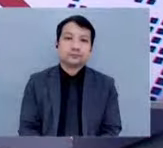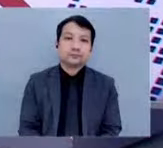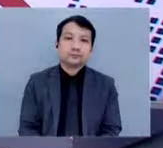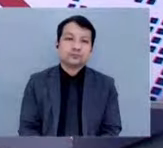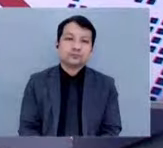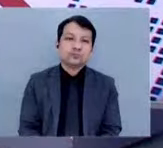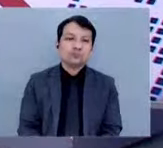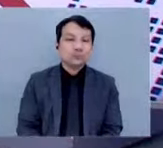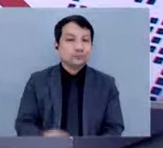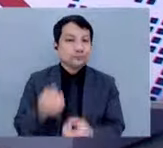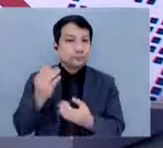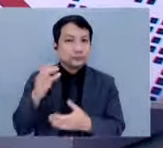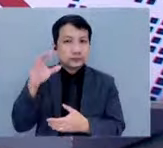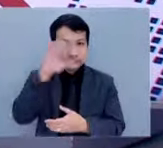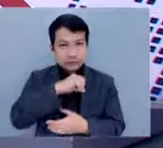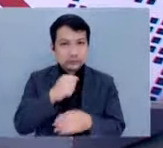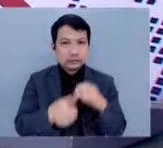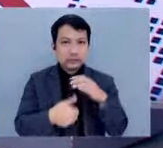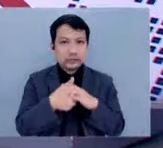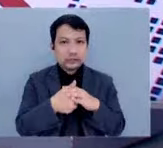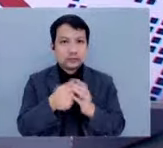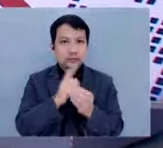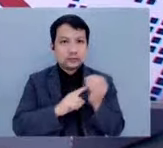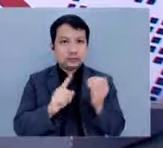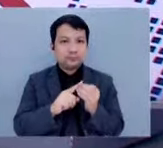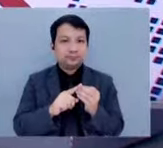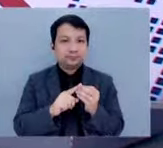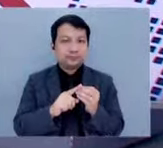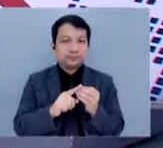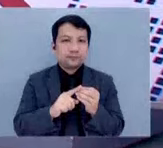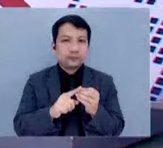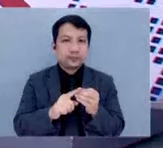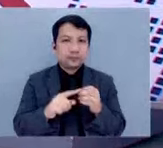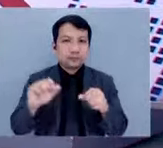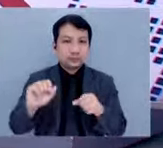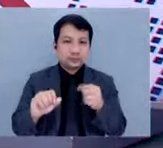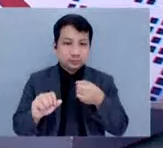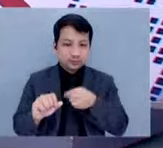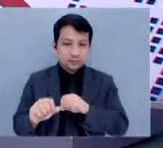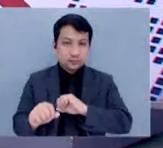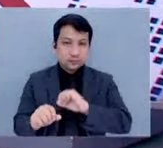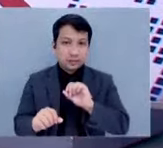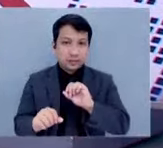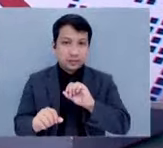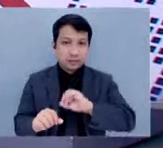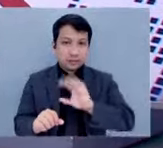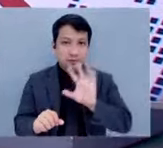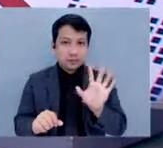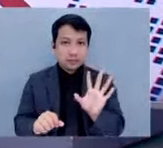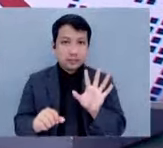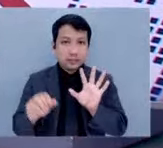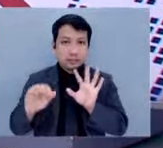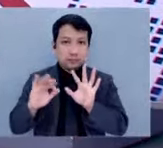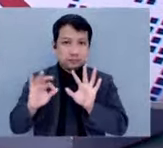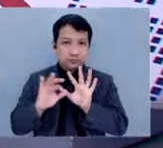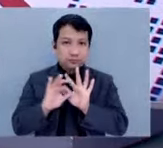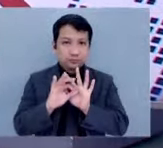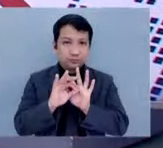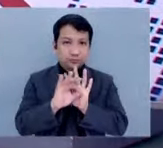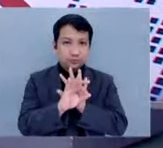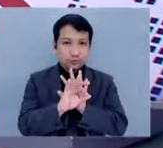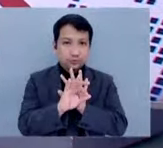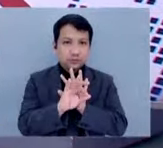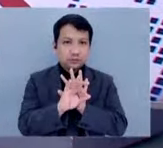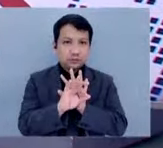Maraming haka-hakang lumabas sa inaabangang total solar eclipse ngayong gabi. Kabilang dyan ang tatlong araw raw na kadiliman